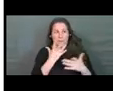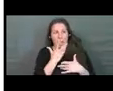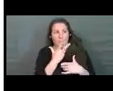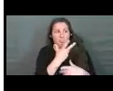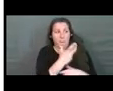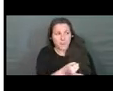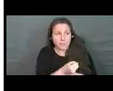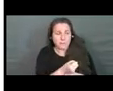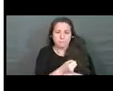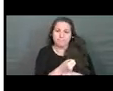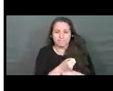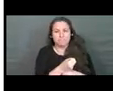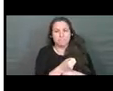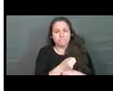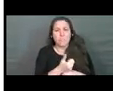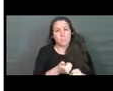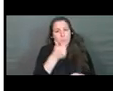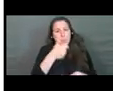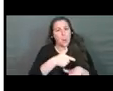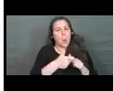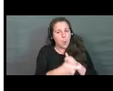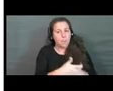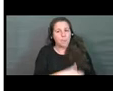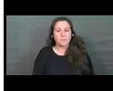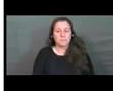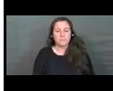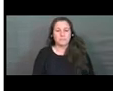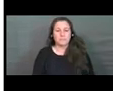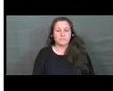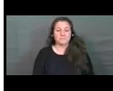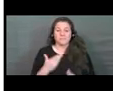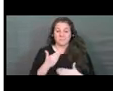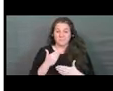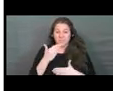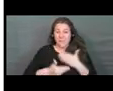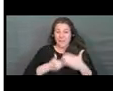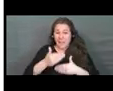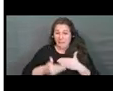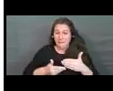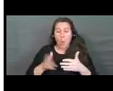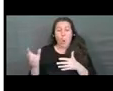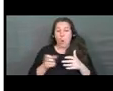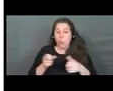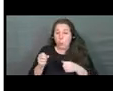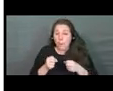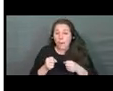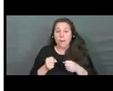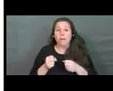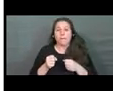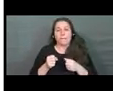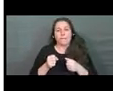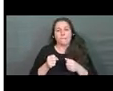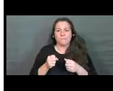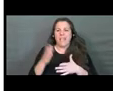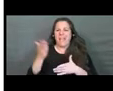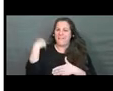peu plus de temps. Toutes les étapes de recrutement et d'évaluation qui étaient en personne ont été remplacées par des rencontres en ligne ou par des trucs qui se